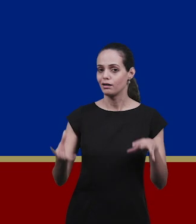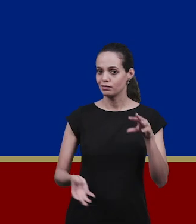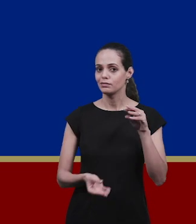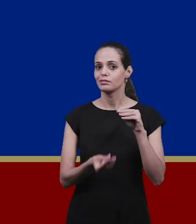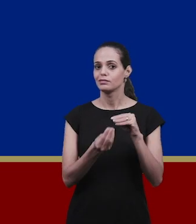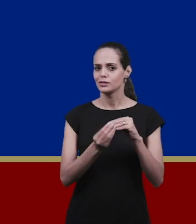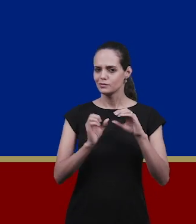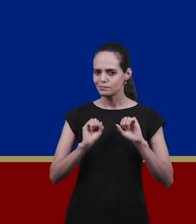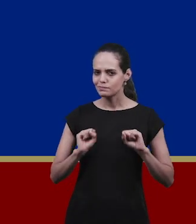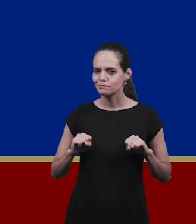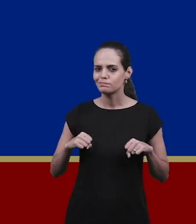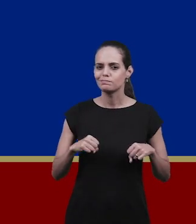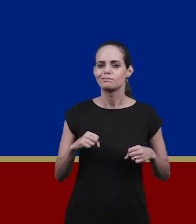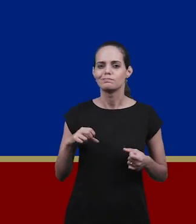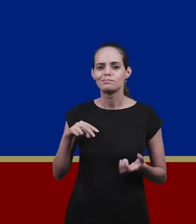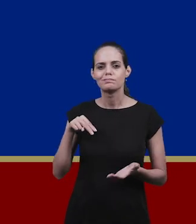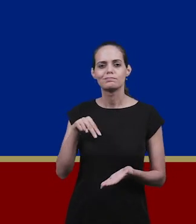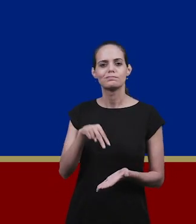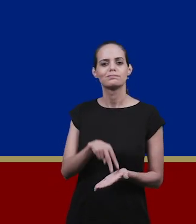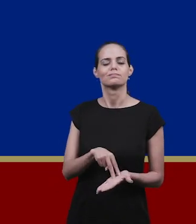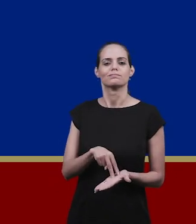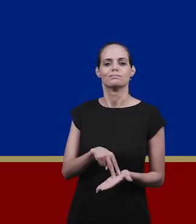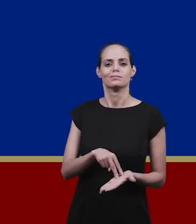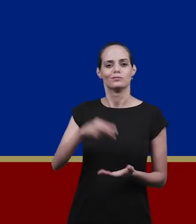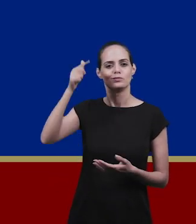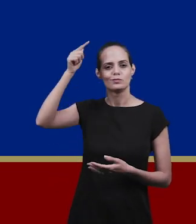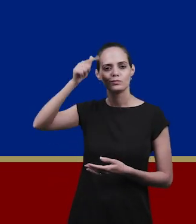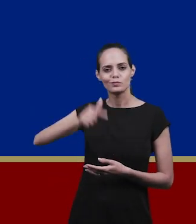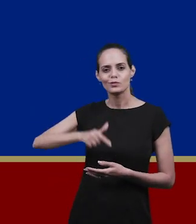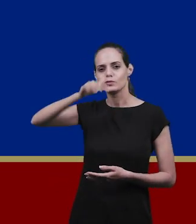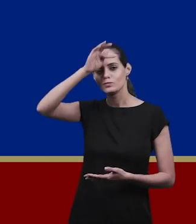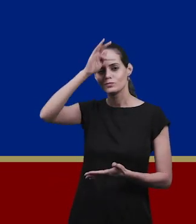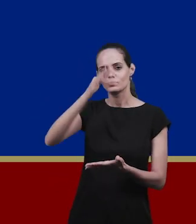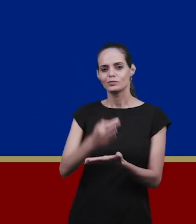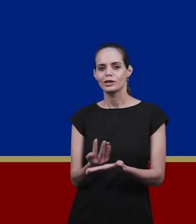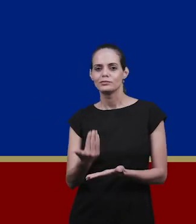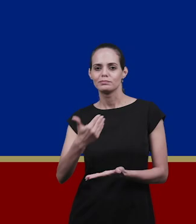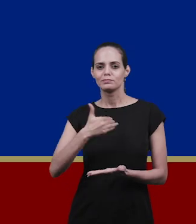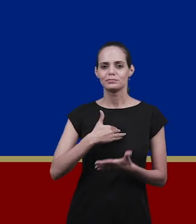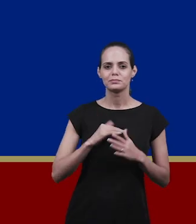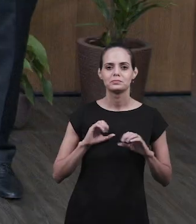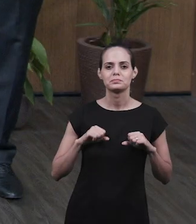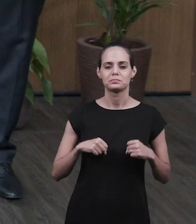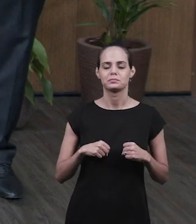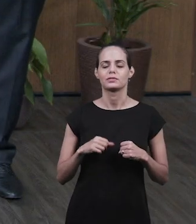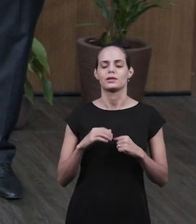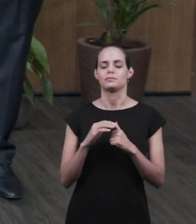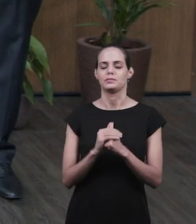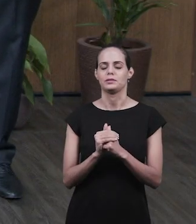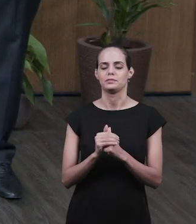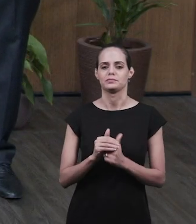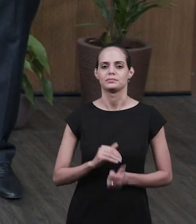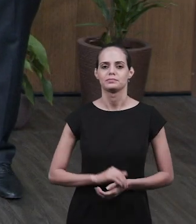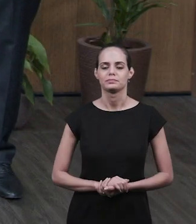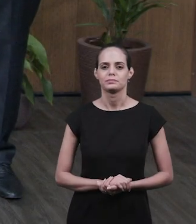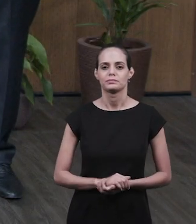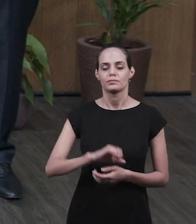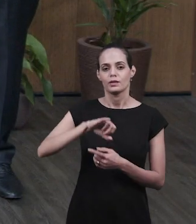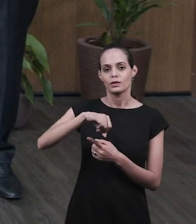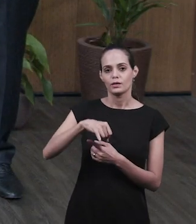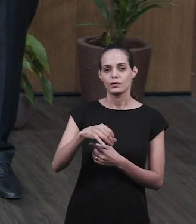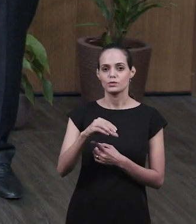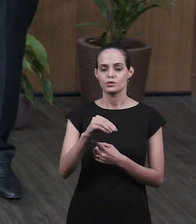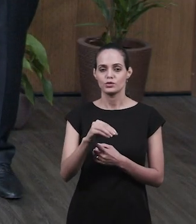que nous passons. Et il rajoute: en fortifiant et renouvelant la foi.